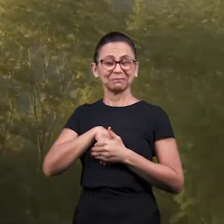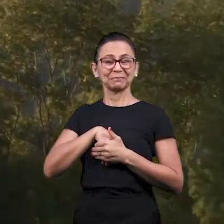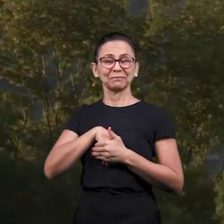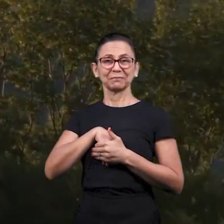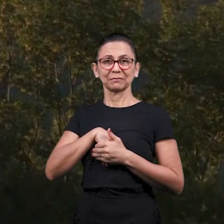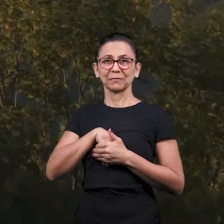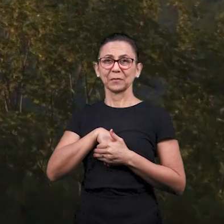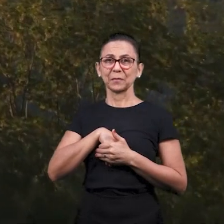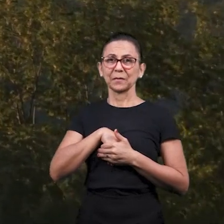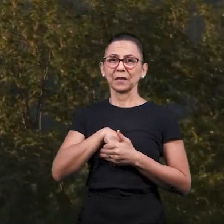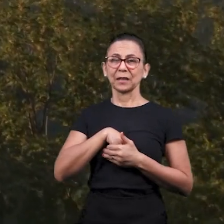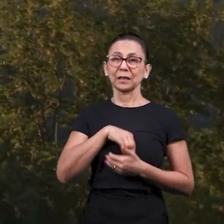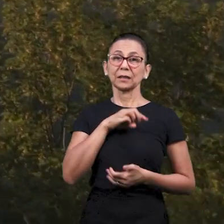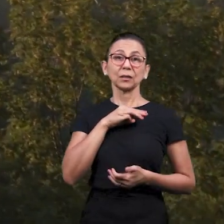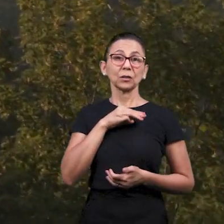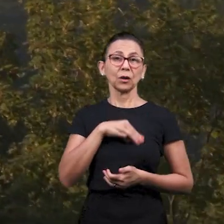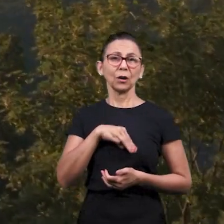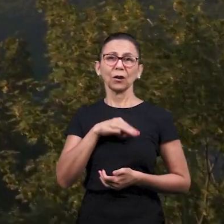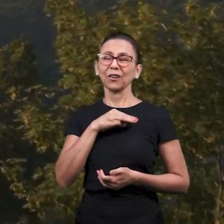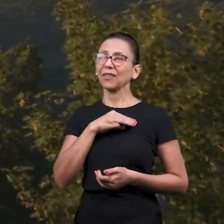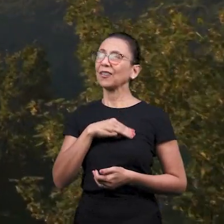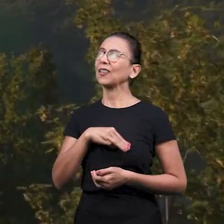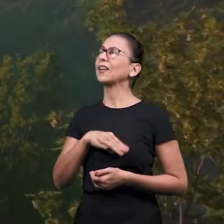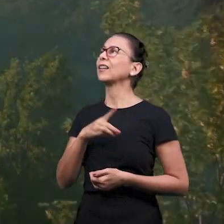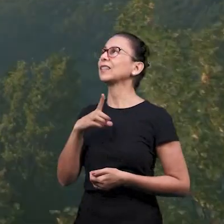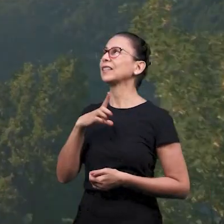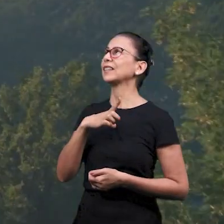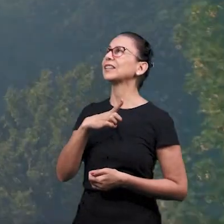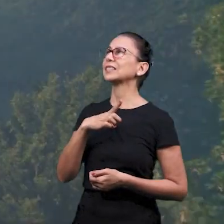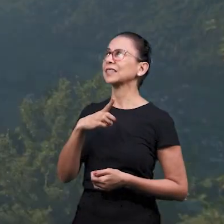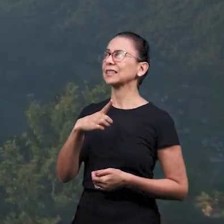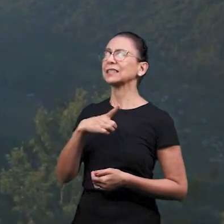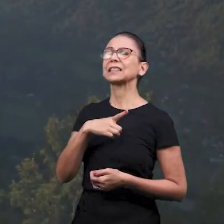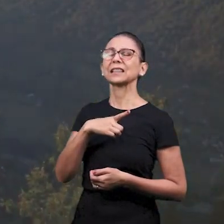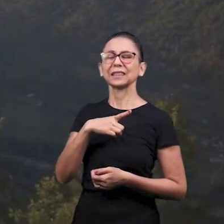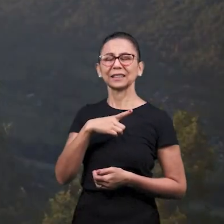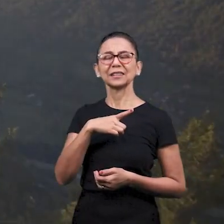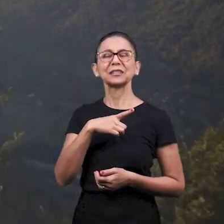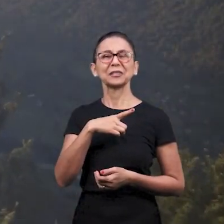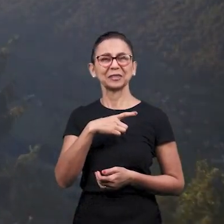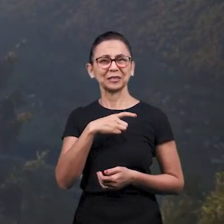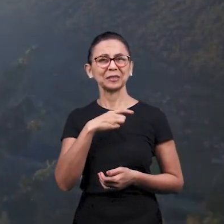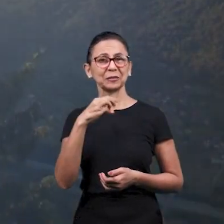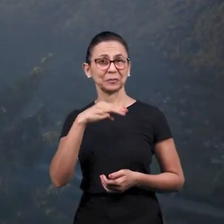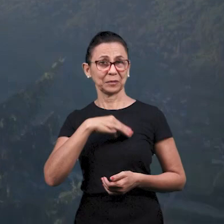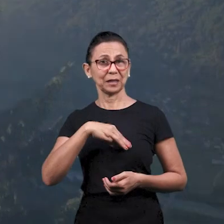И Его милость сопроводит каждый миг моей жизни